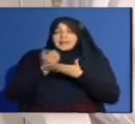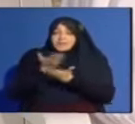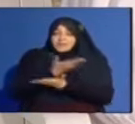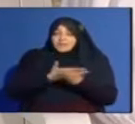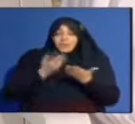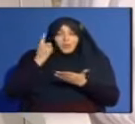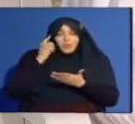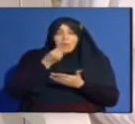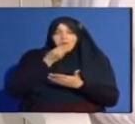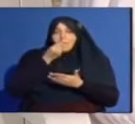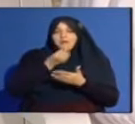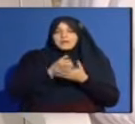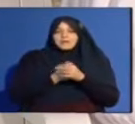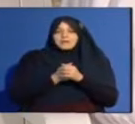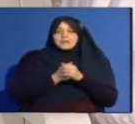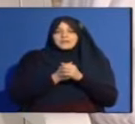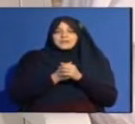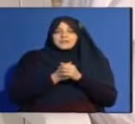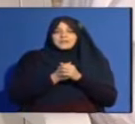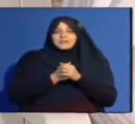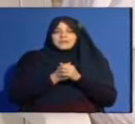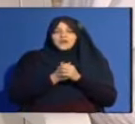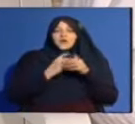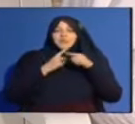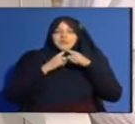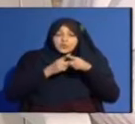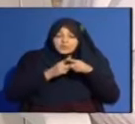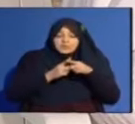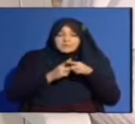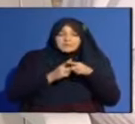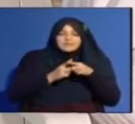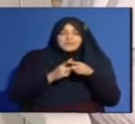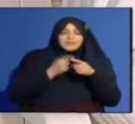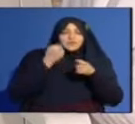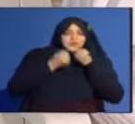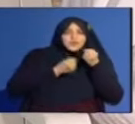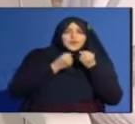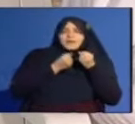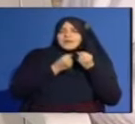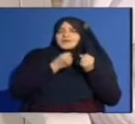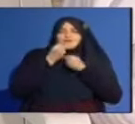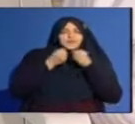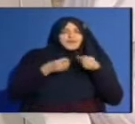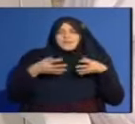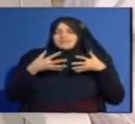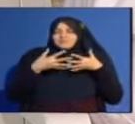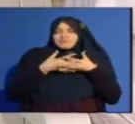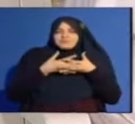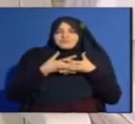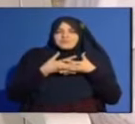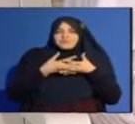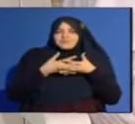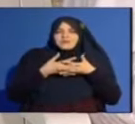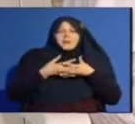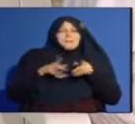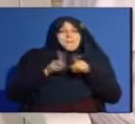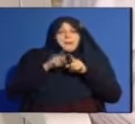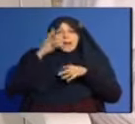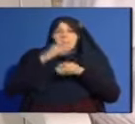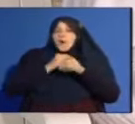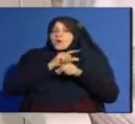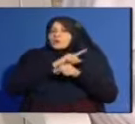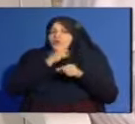والتقوى، والمصائب تجمع المصابين كما يقال، والغربة هذه تعلم أيضا قيما أخرى في